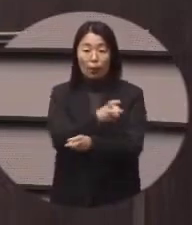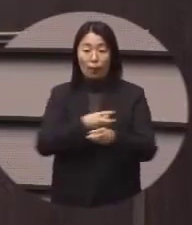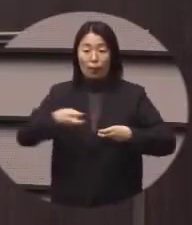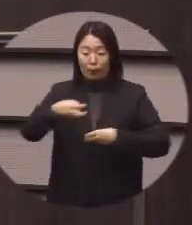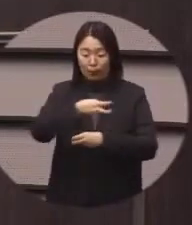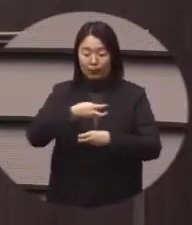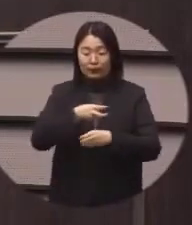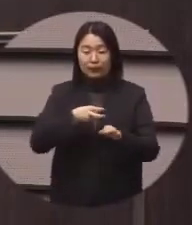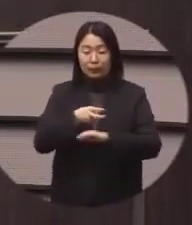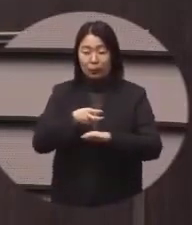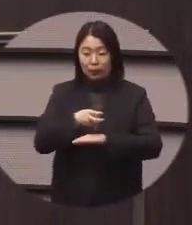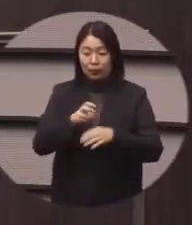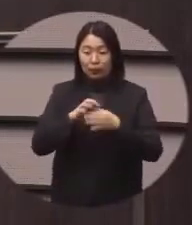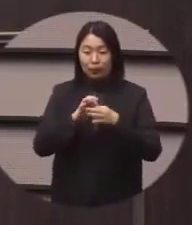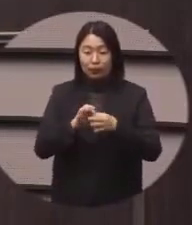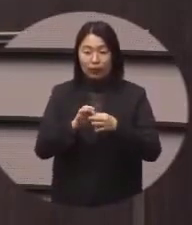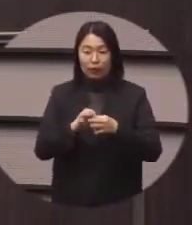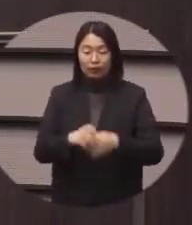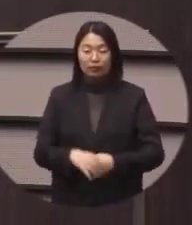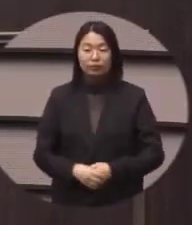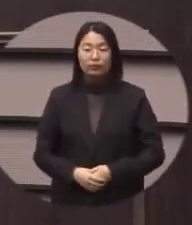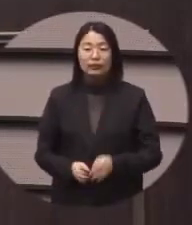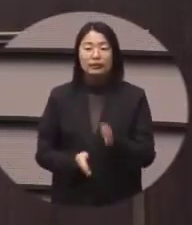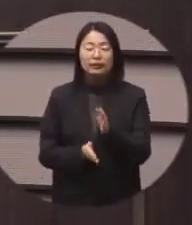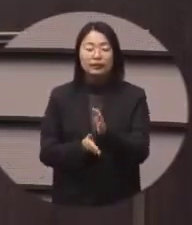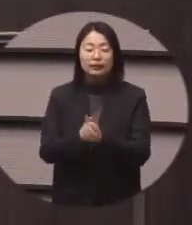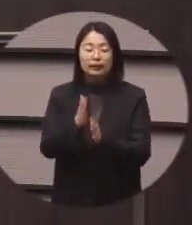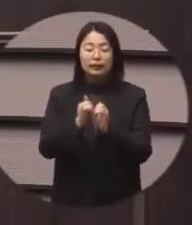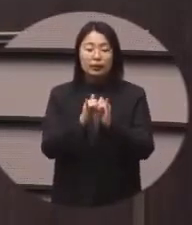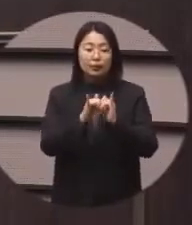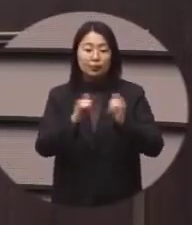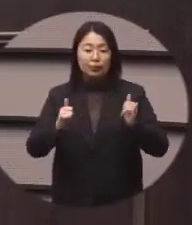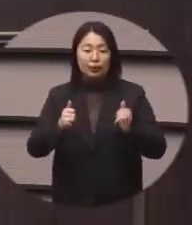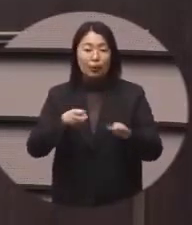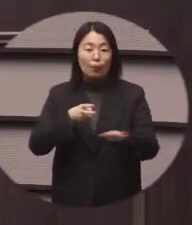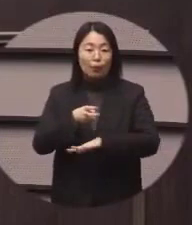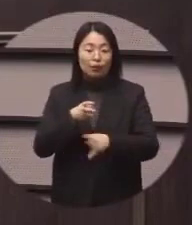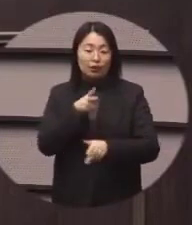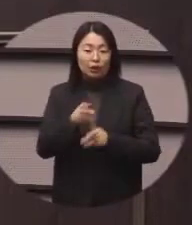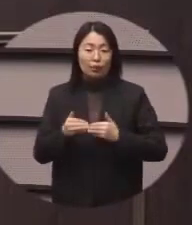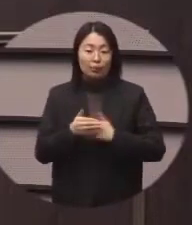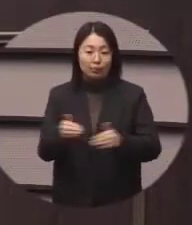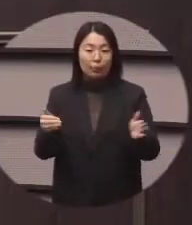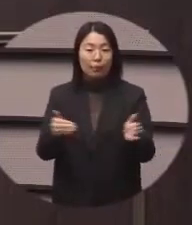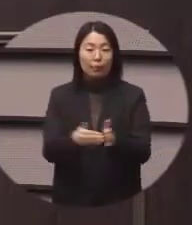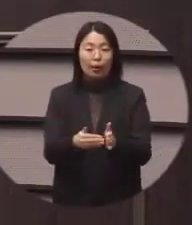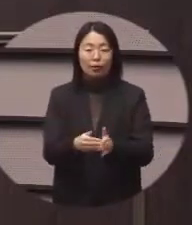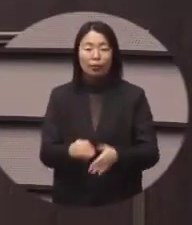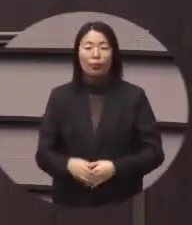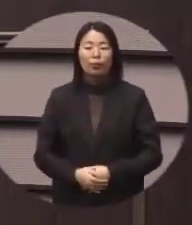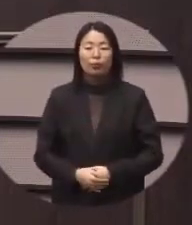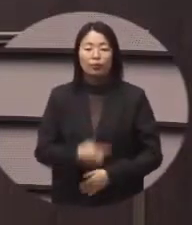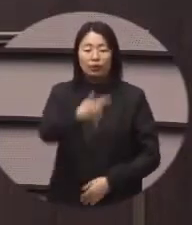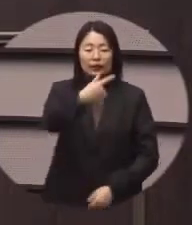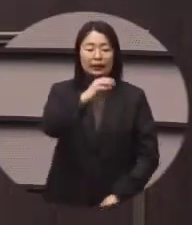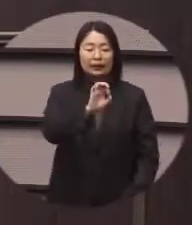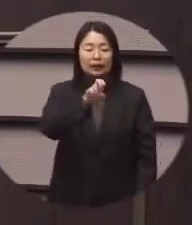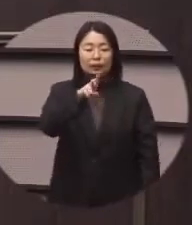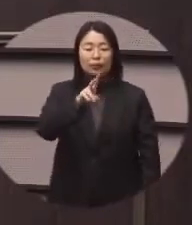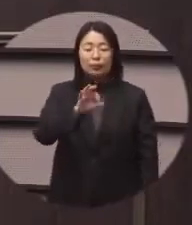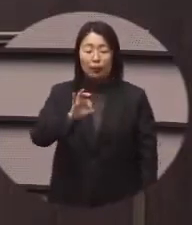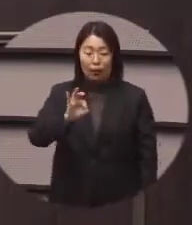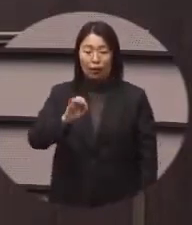신현 양재간 광역콜버스 서비스를 개시하고 서울시와 긴밀한 공조를 이뤄낸 능평 신현